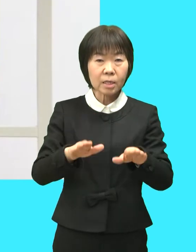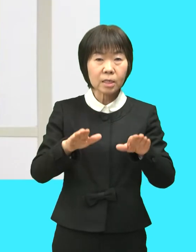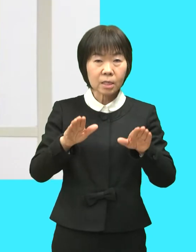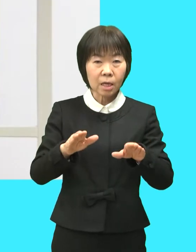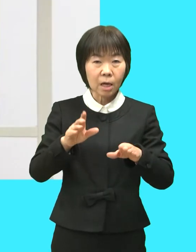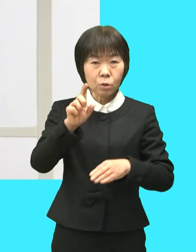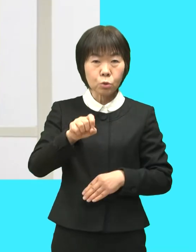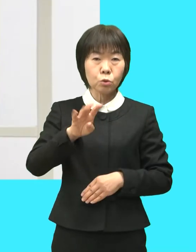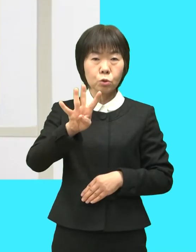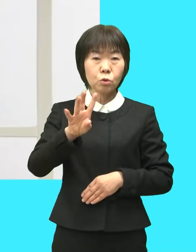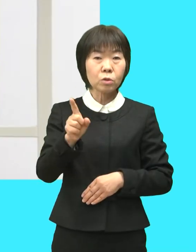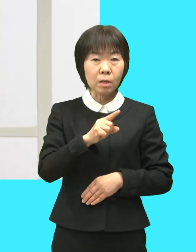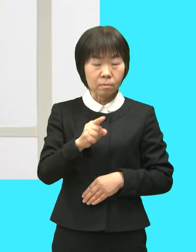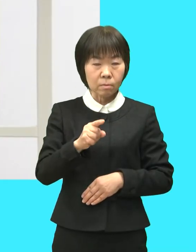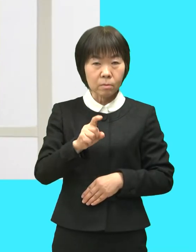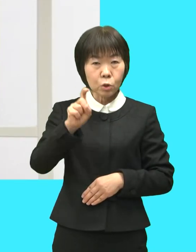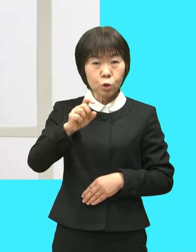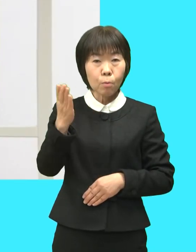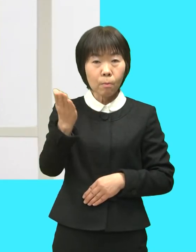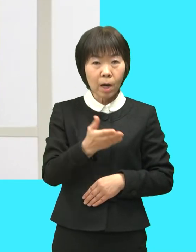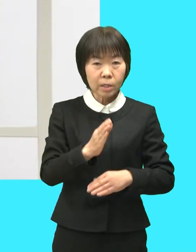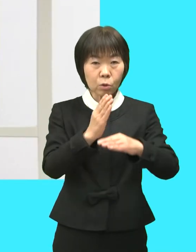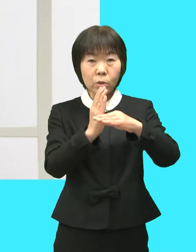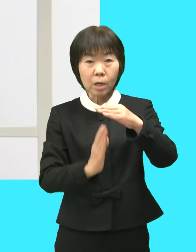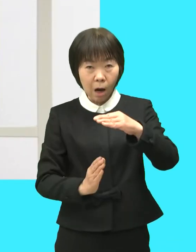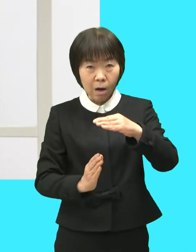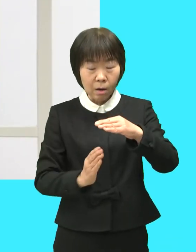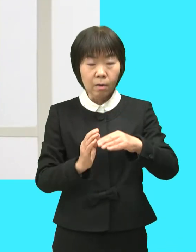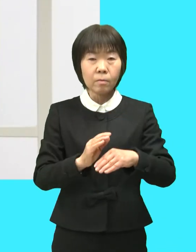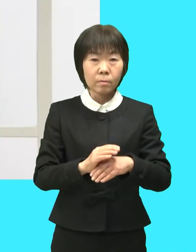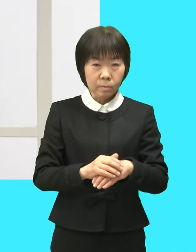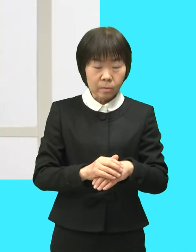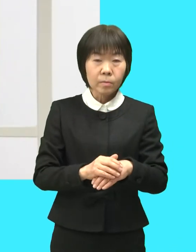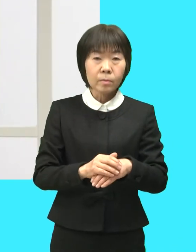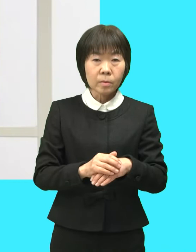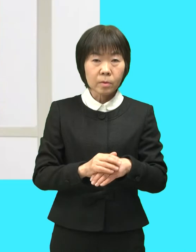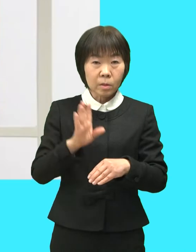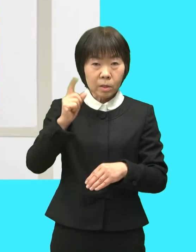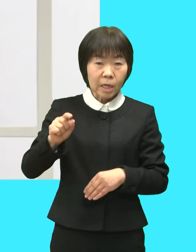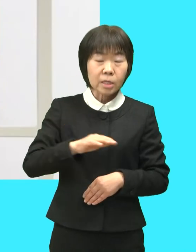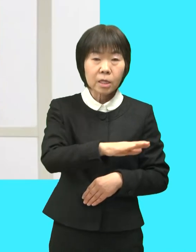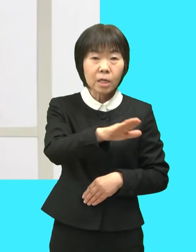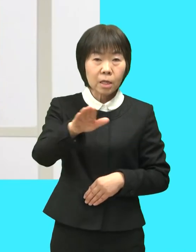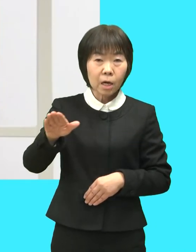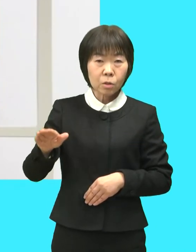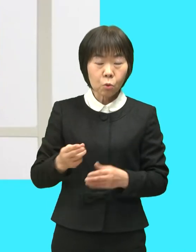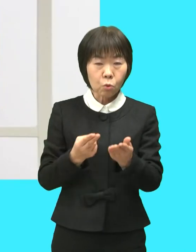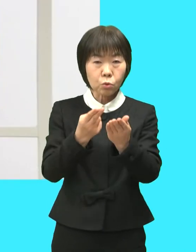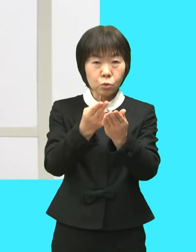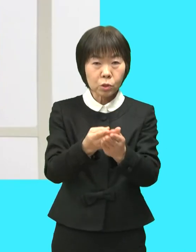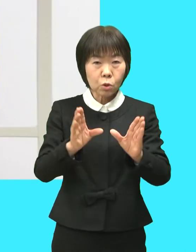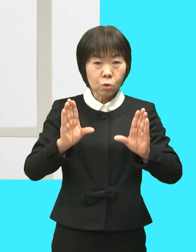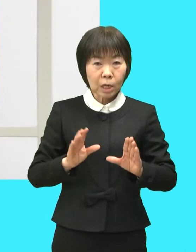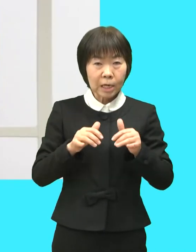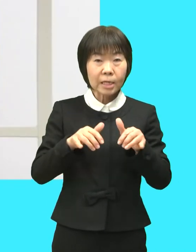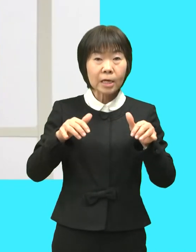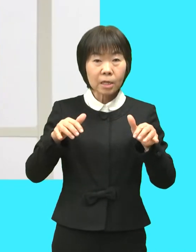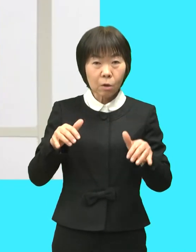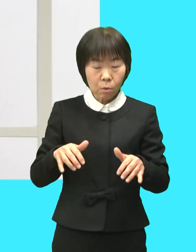では14名、1割を切っている状態であります。したがって県全体の入院の受け入れ体制